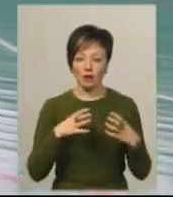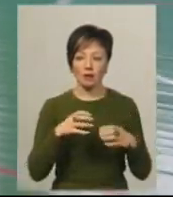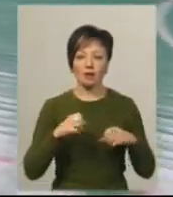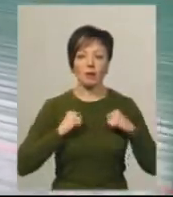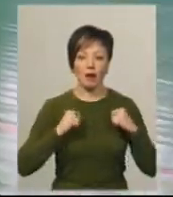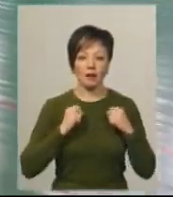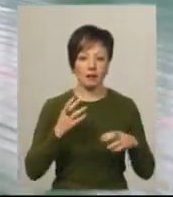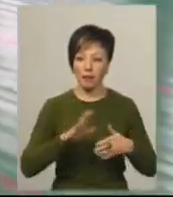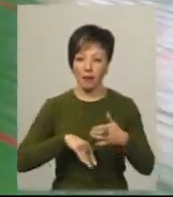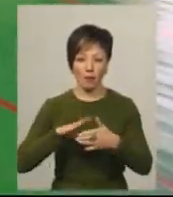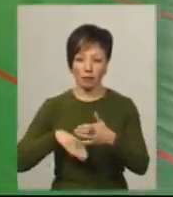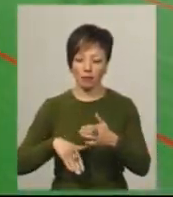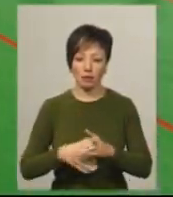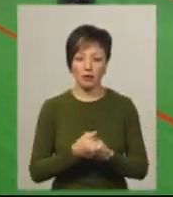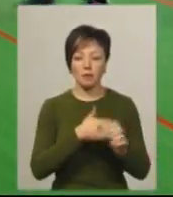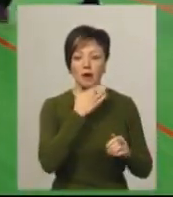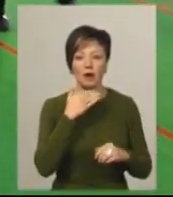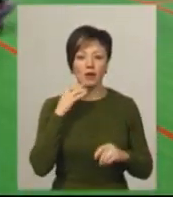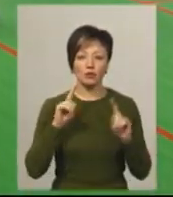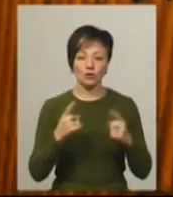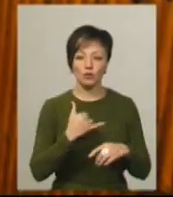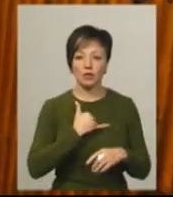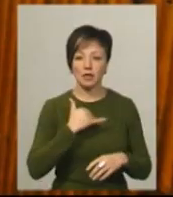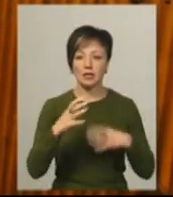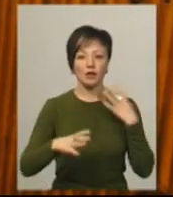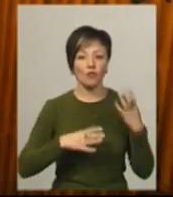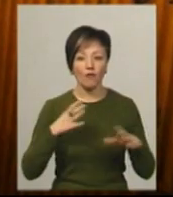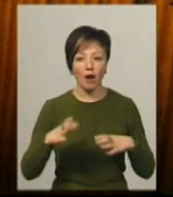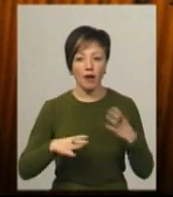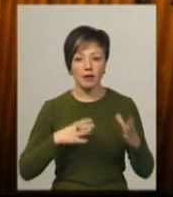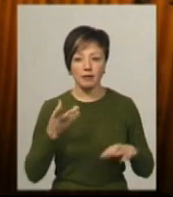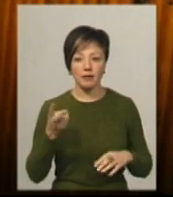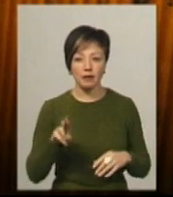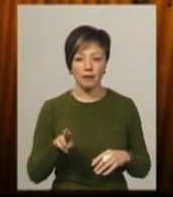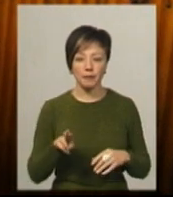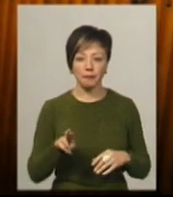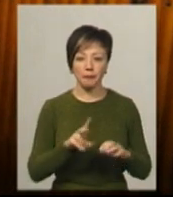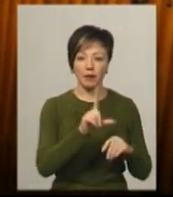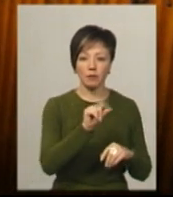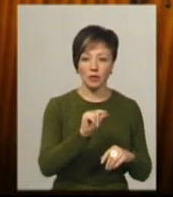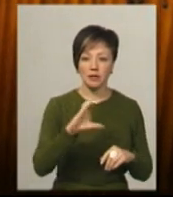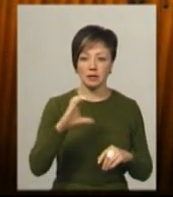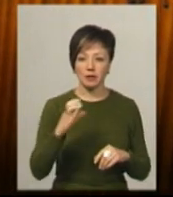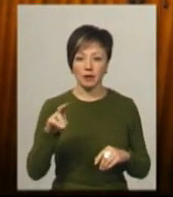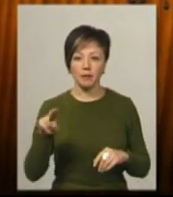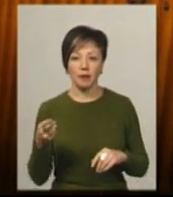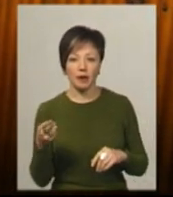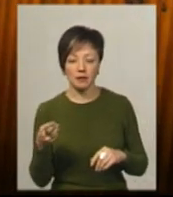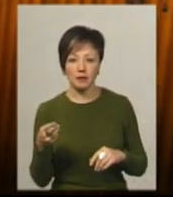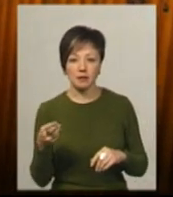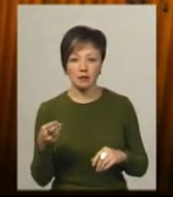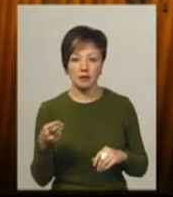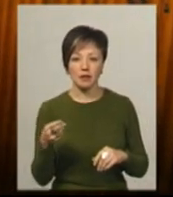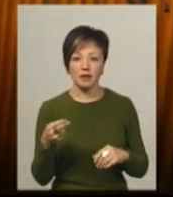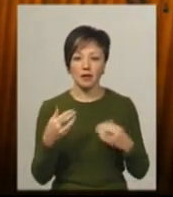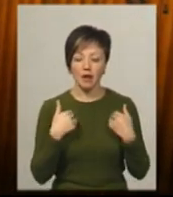не пропускати. Багато, дуже багато. У нас тренування з понеділок, середа, п'ятниця.